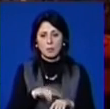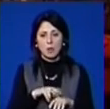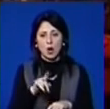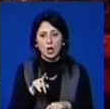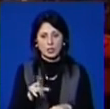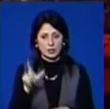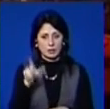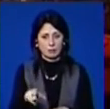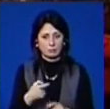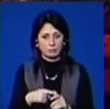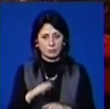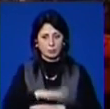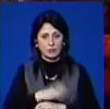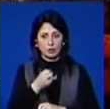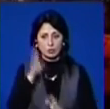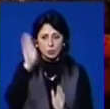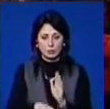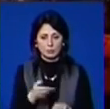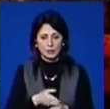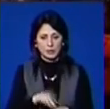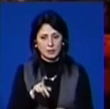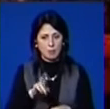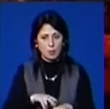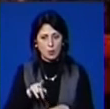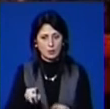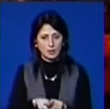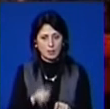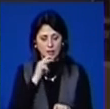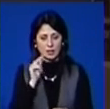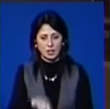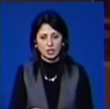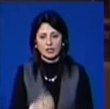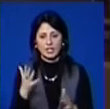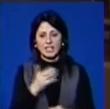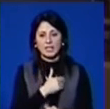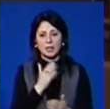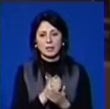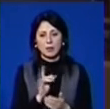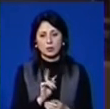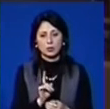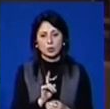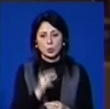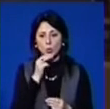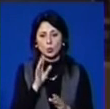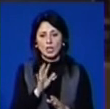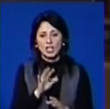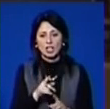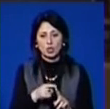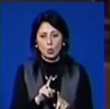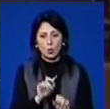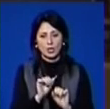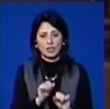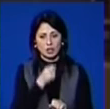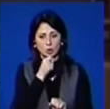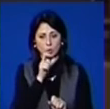სამართალდამცველის მხრიდან ჩადენილი ეს საქციელი კიდევ უფრო ამძიმებს საერთოდ ასეთი ტიპის დანაშაულს. დიდი იმედი მაქვს, რომ უდანაშაულოს პრეზუმციას